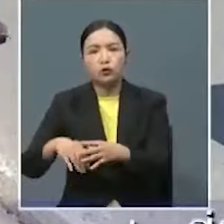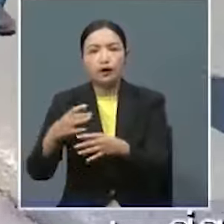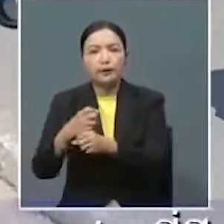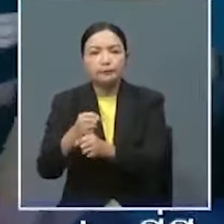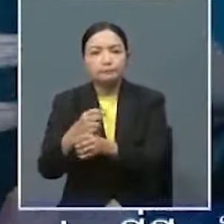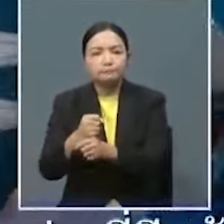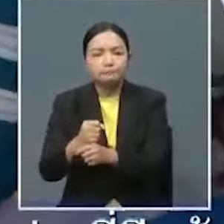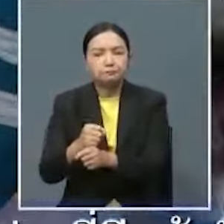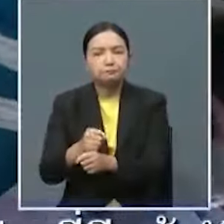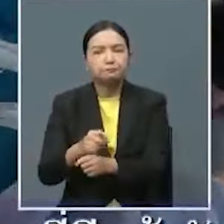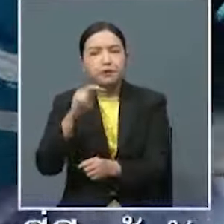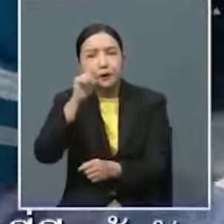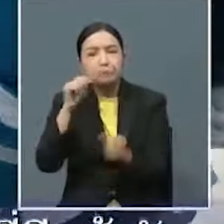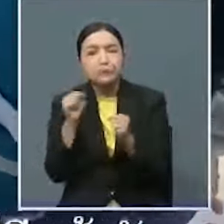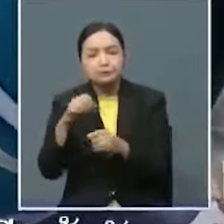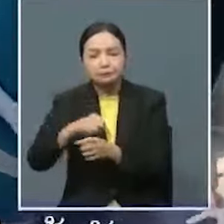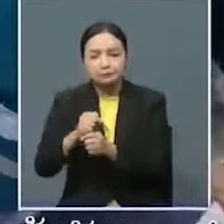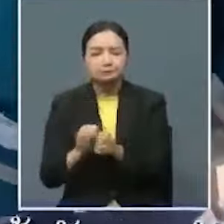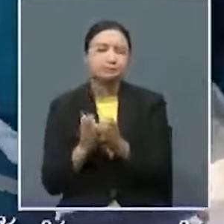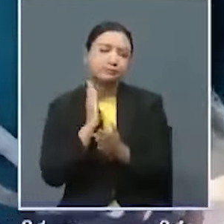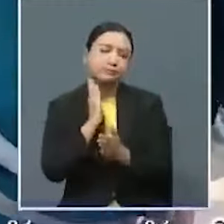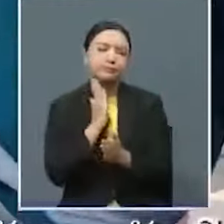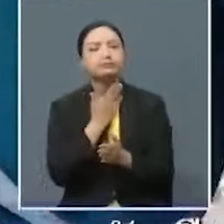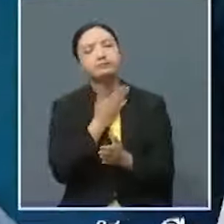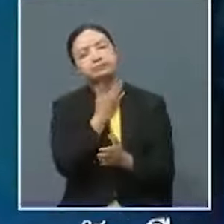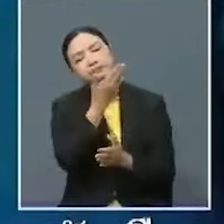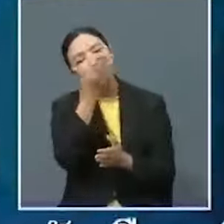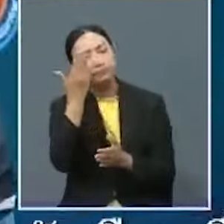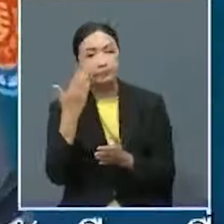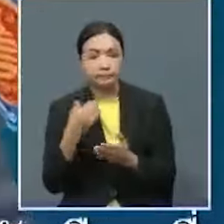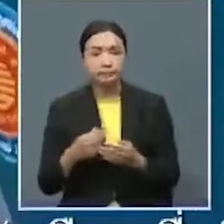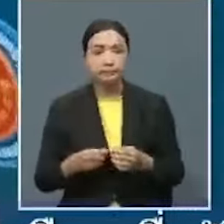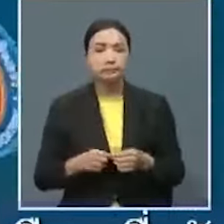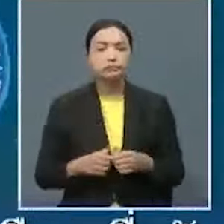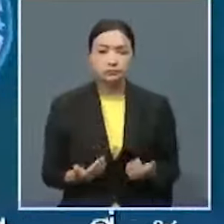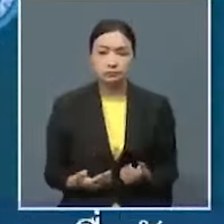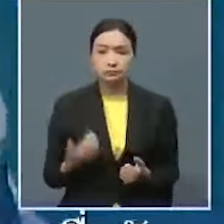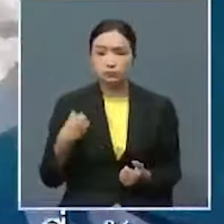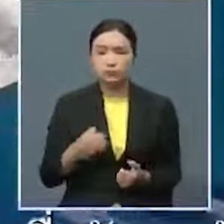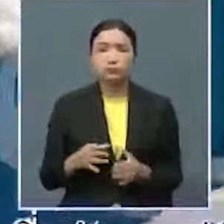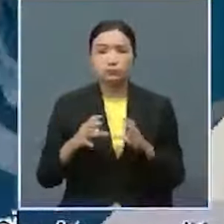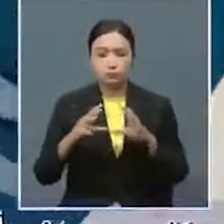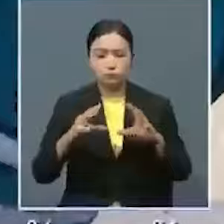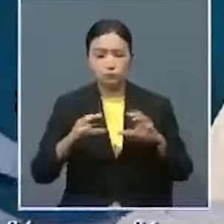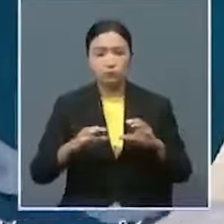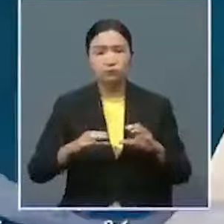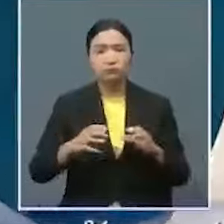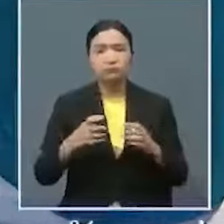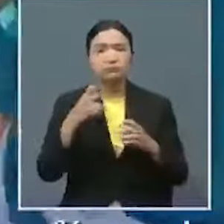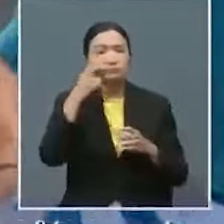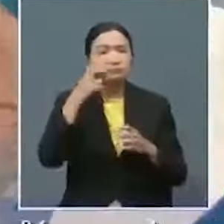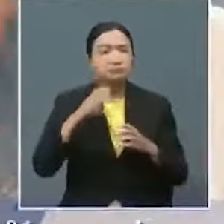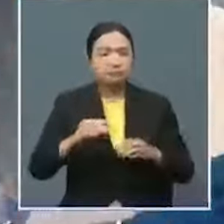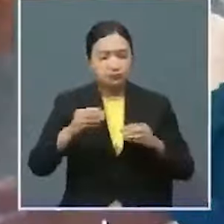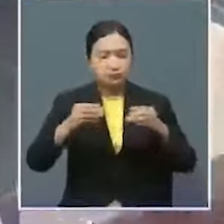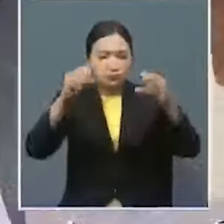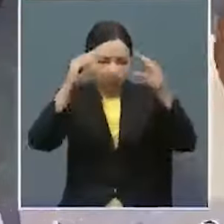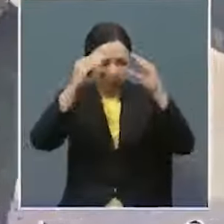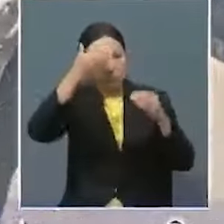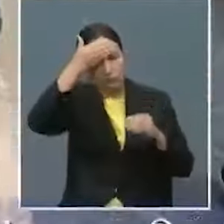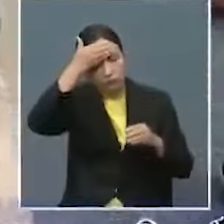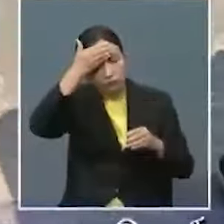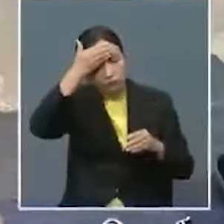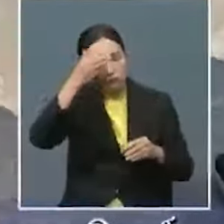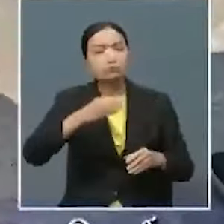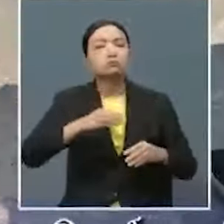ญคือถ้าร่างกายคือใส่เสื้อที่แน่นเกินไปพยายามปลดออกนะคะแล้วก็ถ้ามีถุงน้ำแข็งก็วางที่ศีรษะได้ลำคอรักแร้ขาหนีบได้นะ